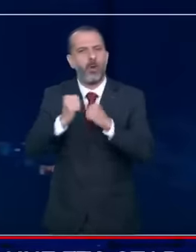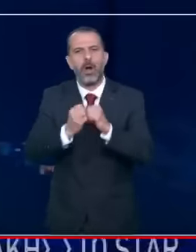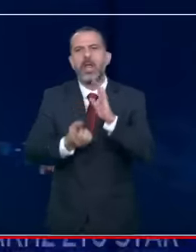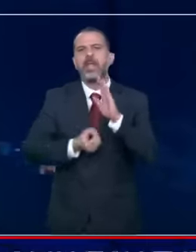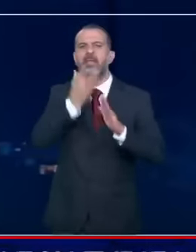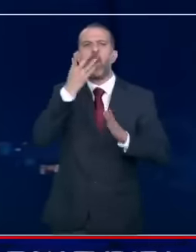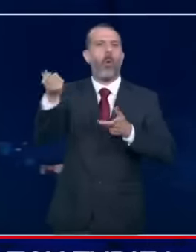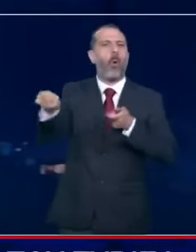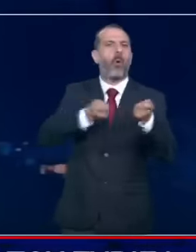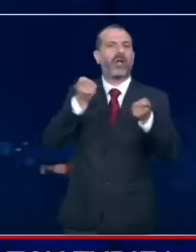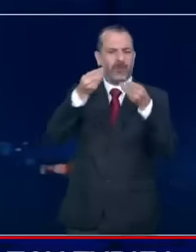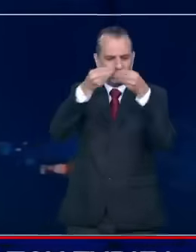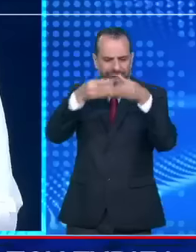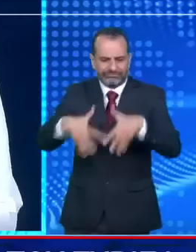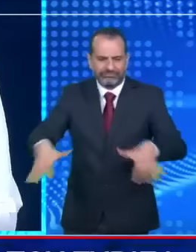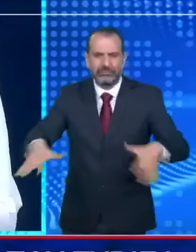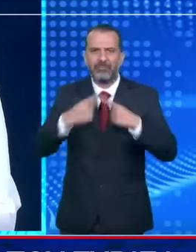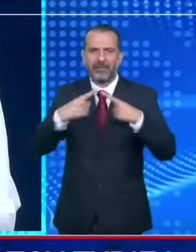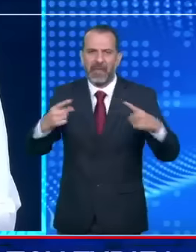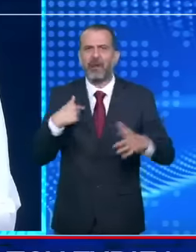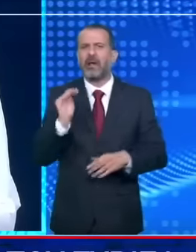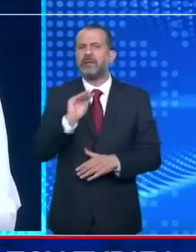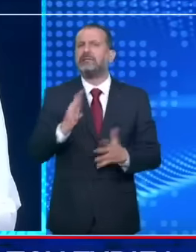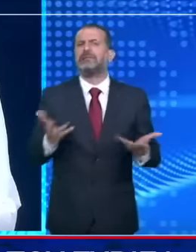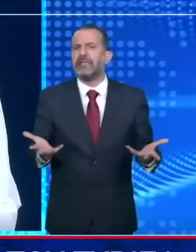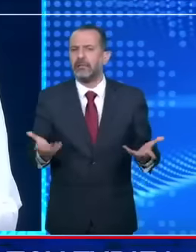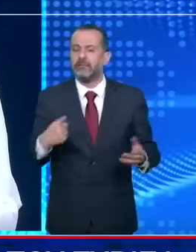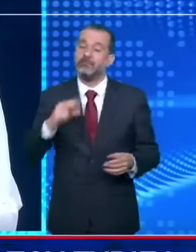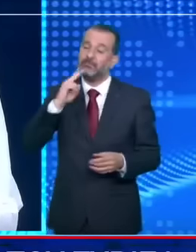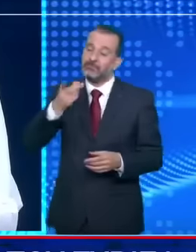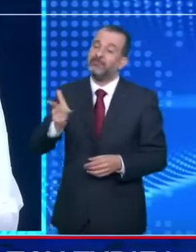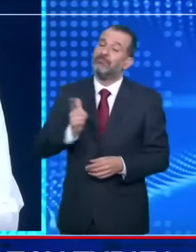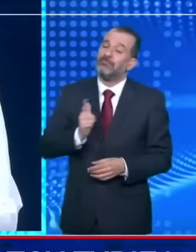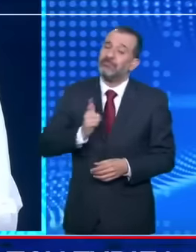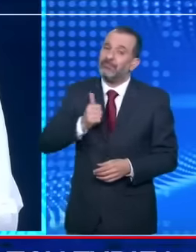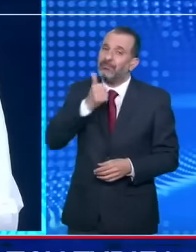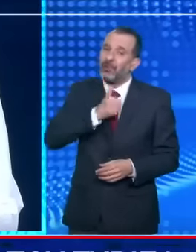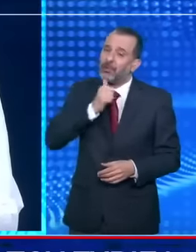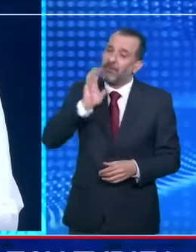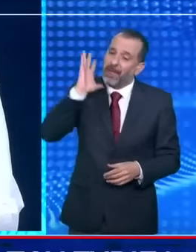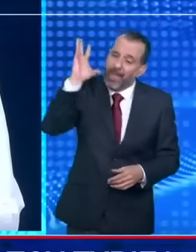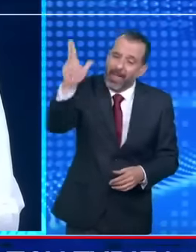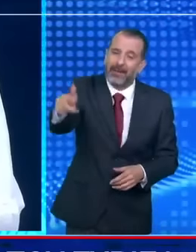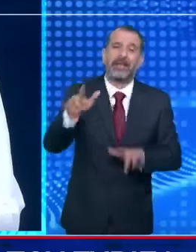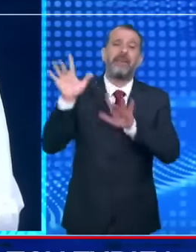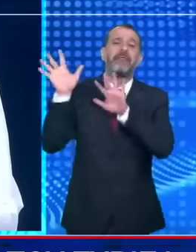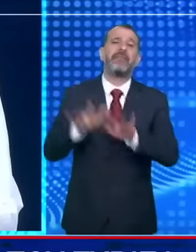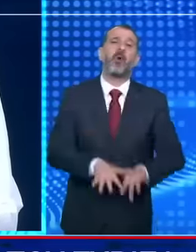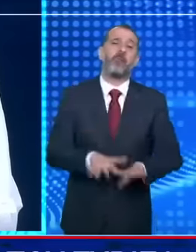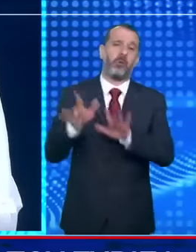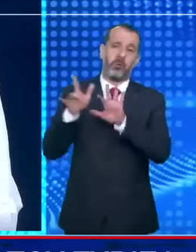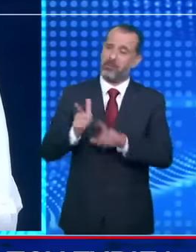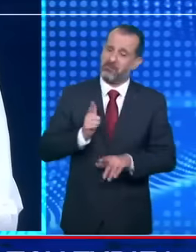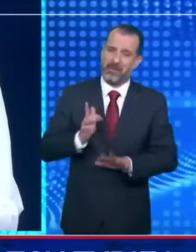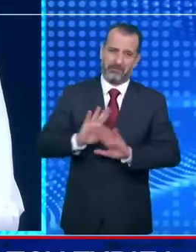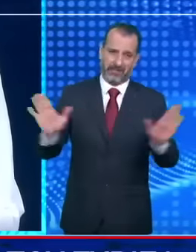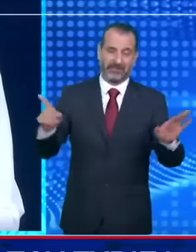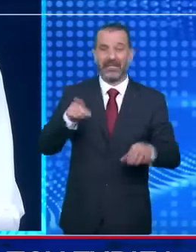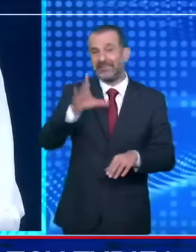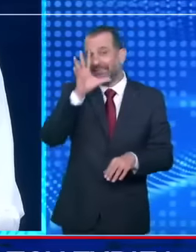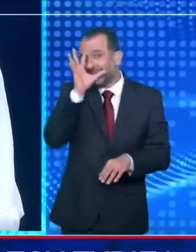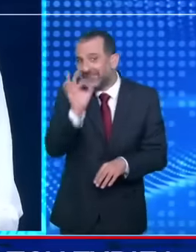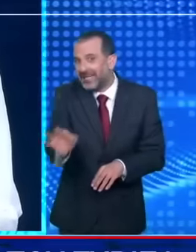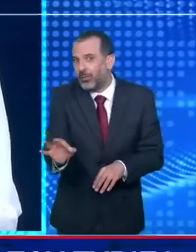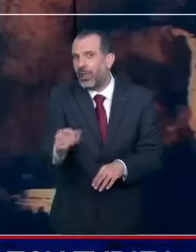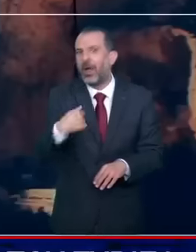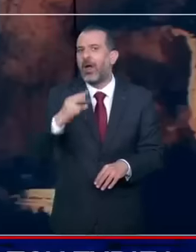οργανόγραμμα, δηλαδή. Θα περιμένετε μέχρι το φθινόπωρο. Αλλά το μόνο σίγουρο είναι ότι ο ΣΥΡΙΖΑ πρέπει